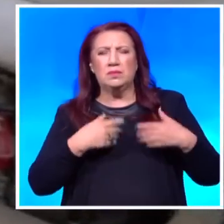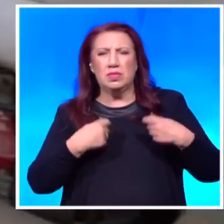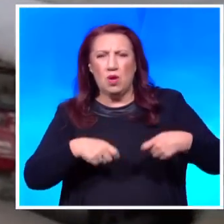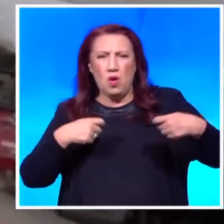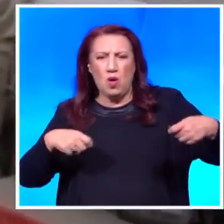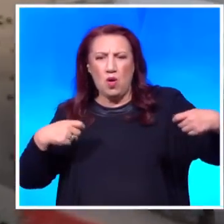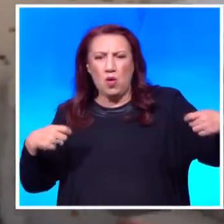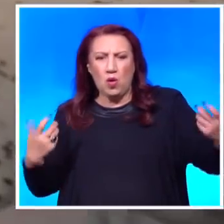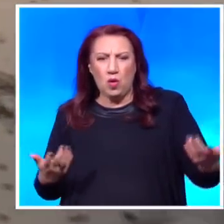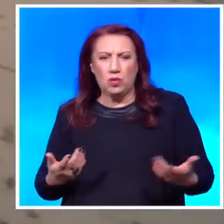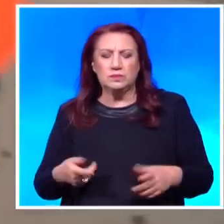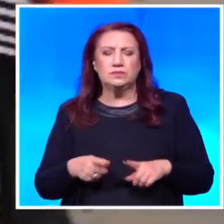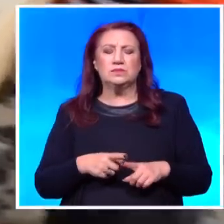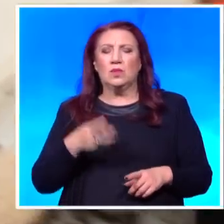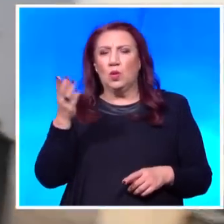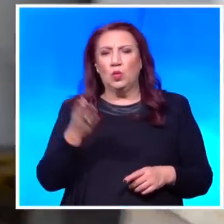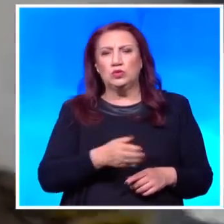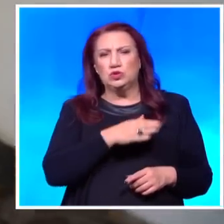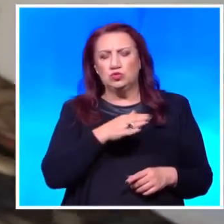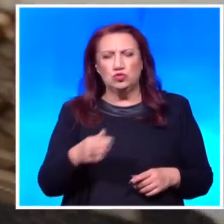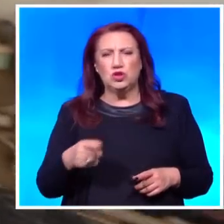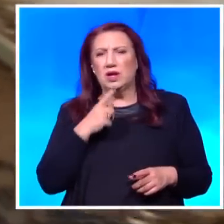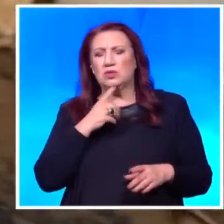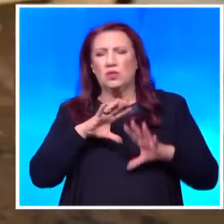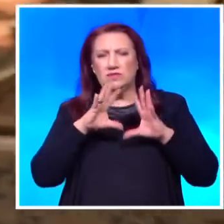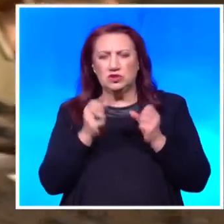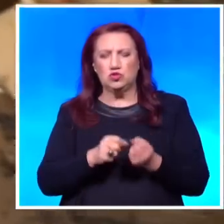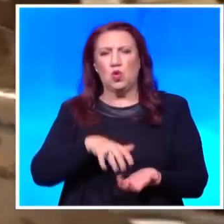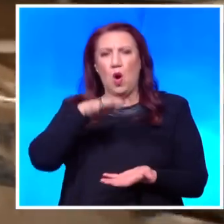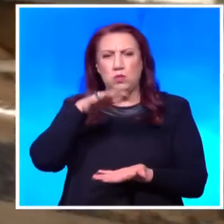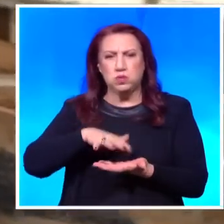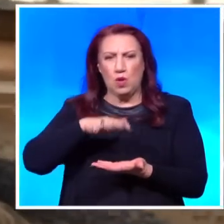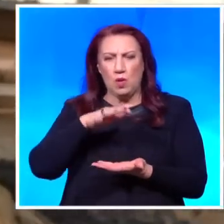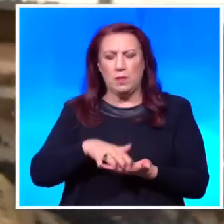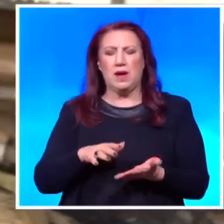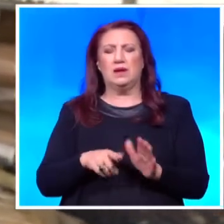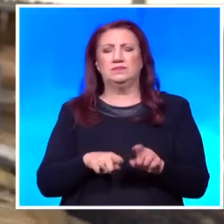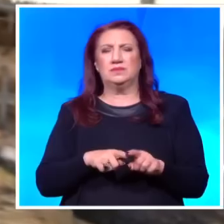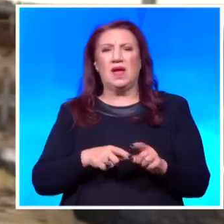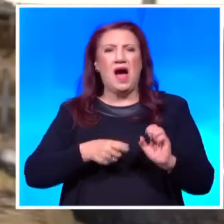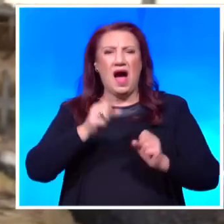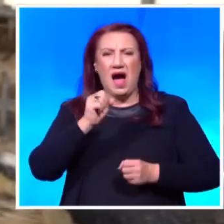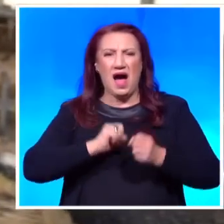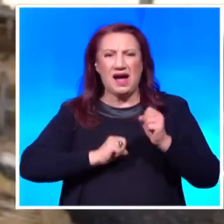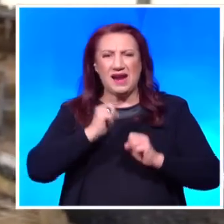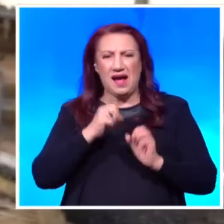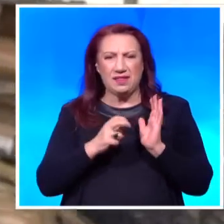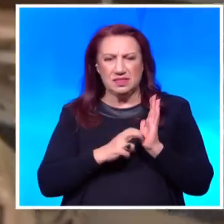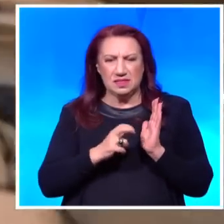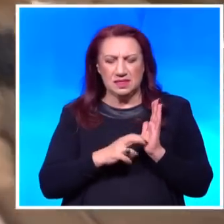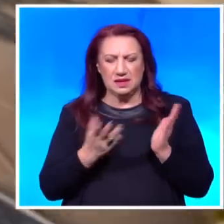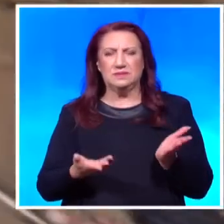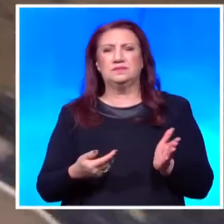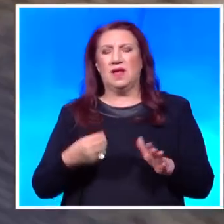цялото оборудване на тези рибарници. Помпи, агрегати, соларни лампи, като само този агрегат,